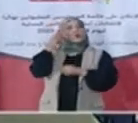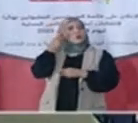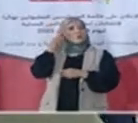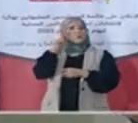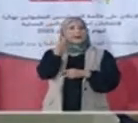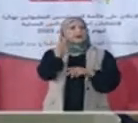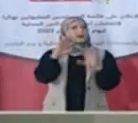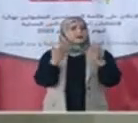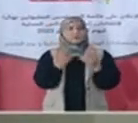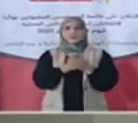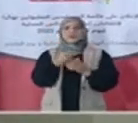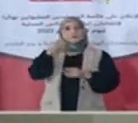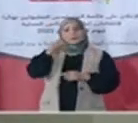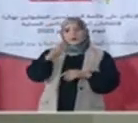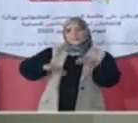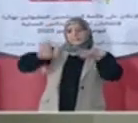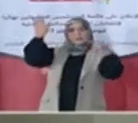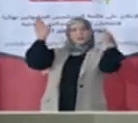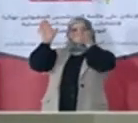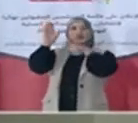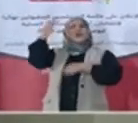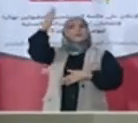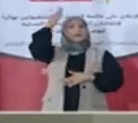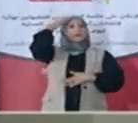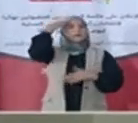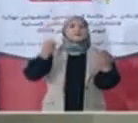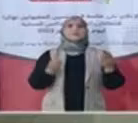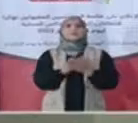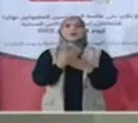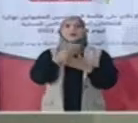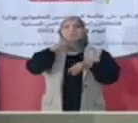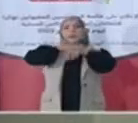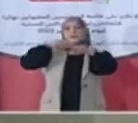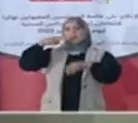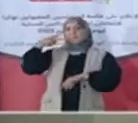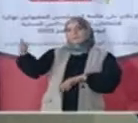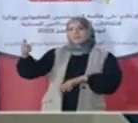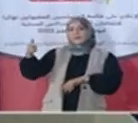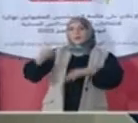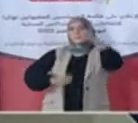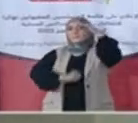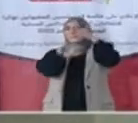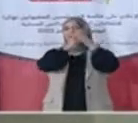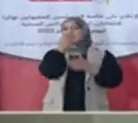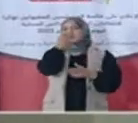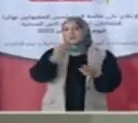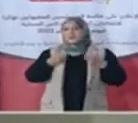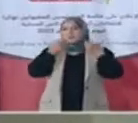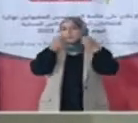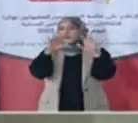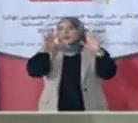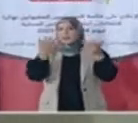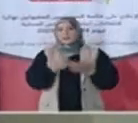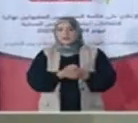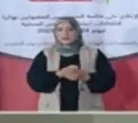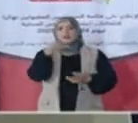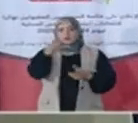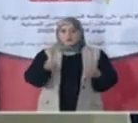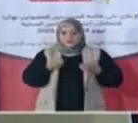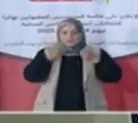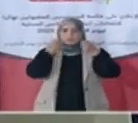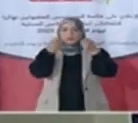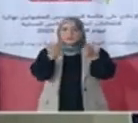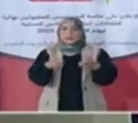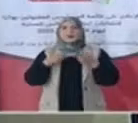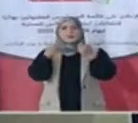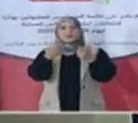باش المترشح يلقى المعلومة مباشرة اللي تعني العمادة متاعه قداش فيها سقف انفاق انتخابي ولنا سقف الانفاق الانتخابي. مرة أخرى